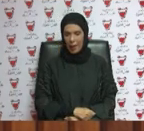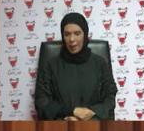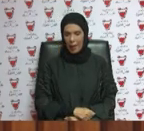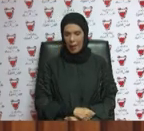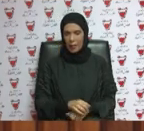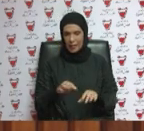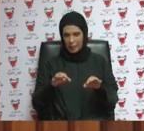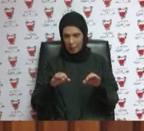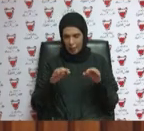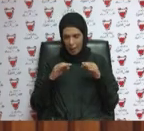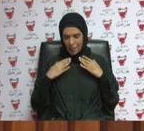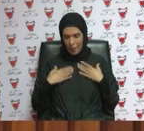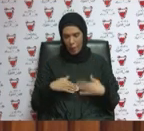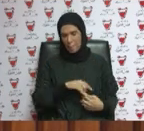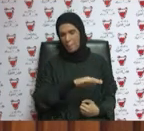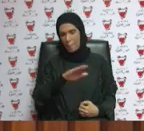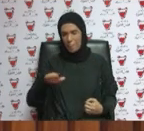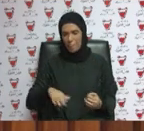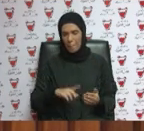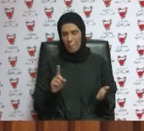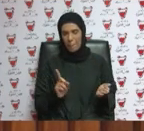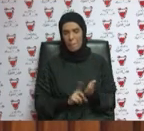حرصا على سلامة الجميع والتزاما